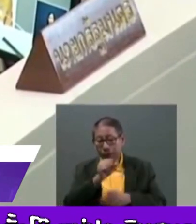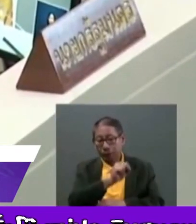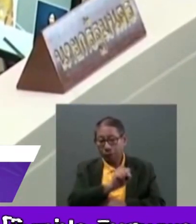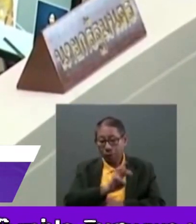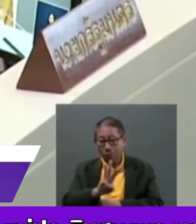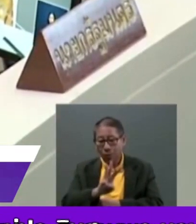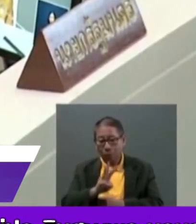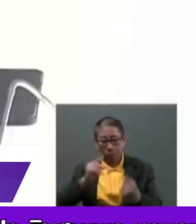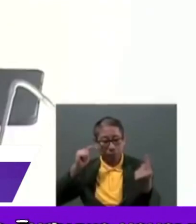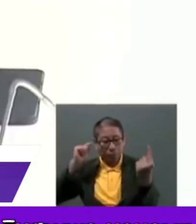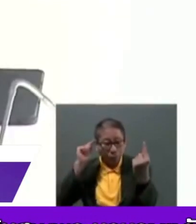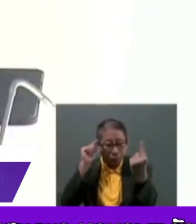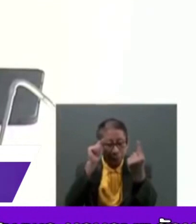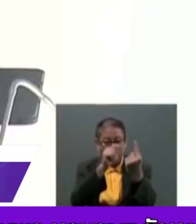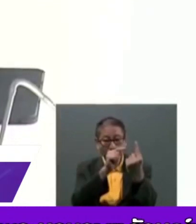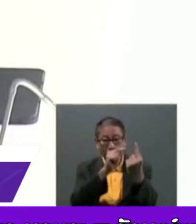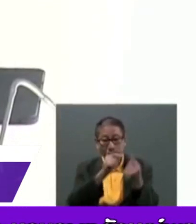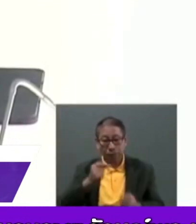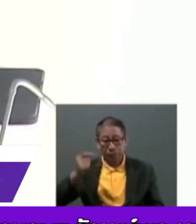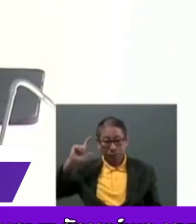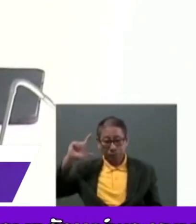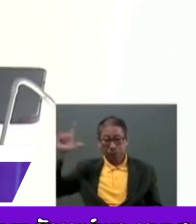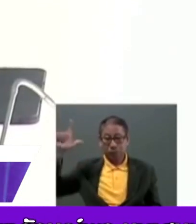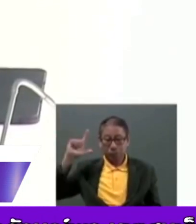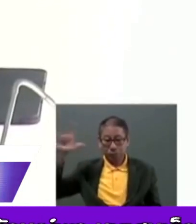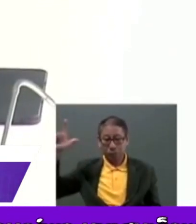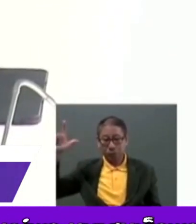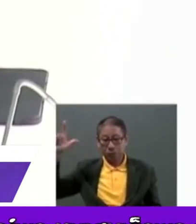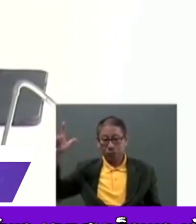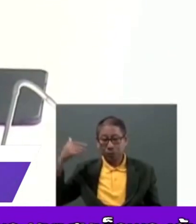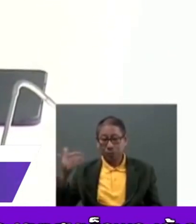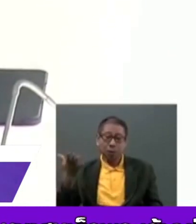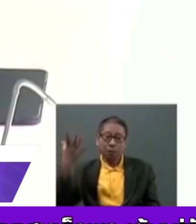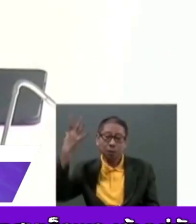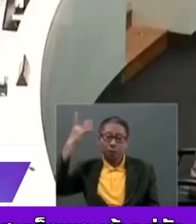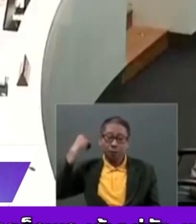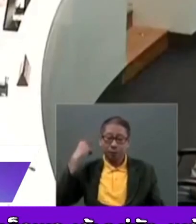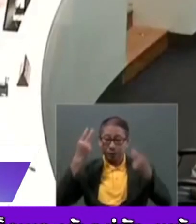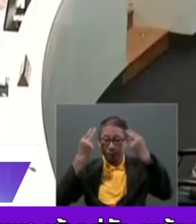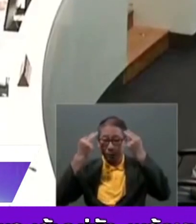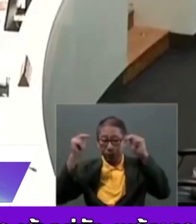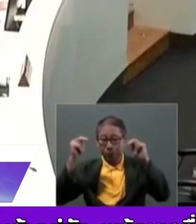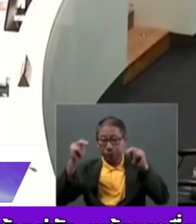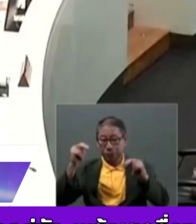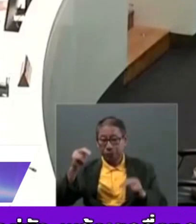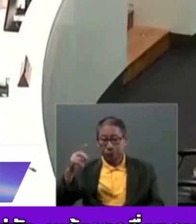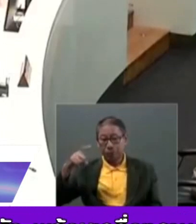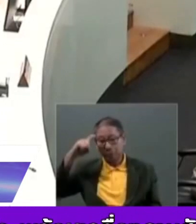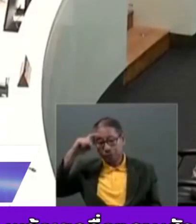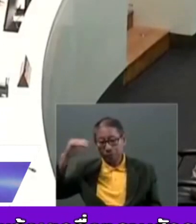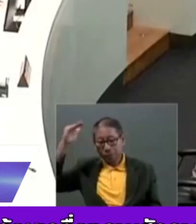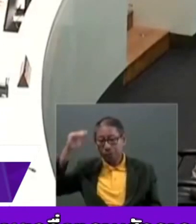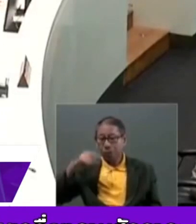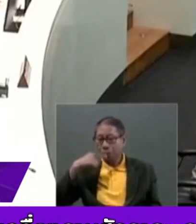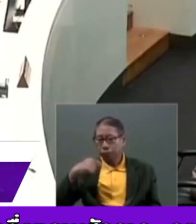ที่จะตอบข้อซักถามของสวซึ่งถือว่าเป็นโอกาสดีครับที่รัฐบาลจะได้ชี้แจงถึงการดำเนินนโยบายในเวลาที่ผ่านมา